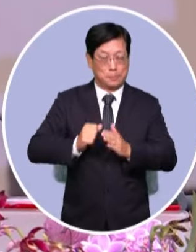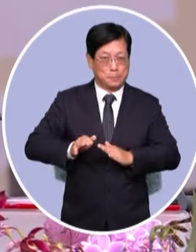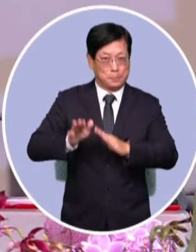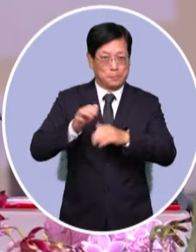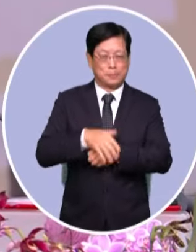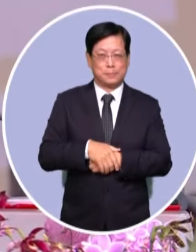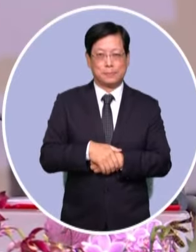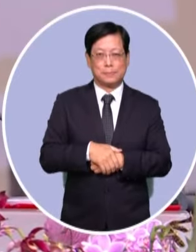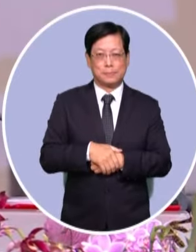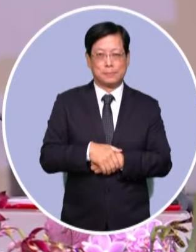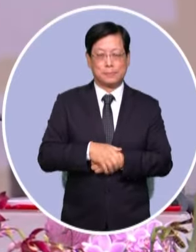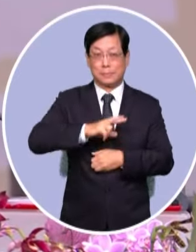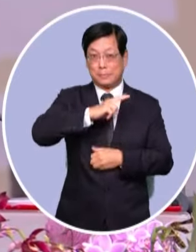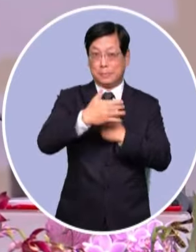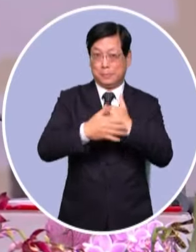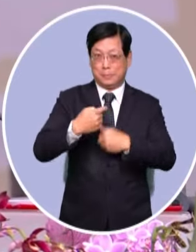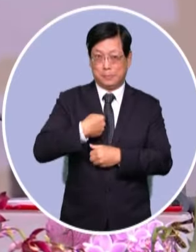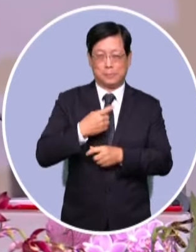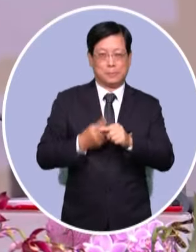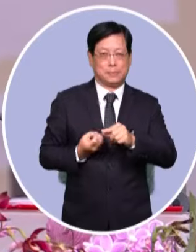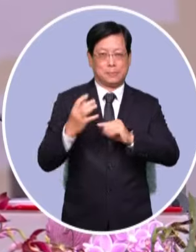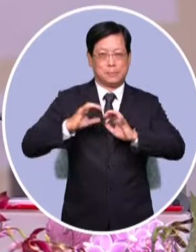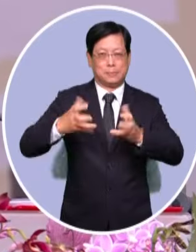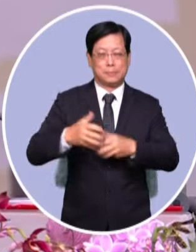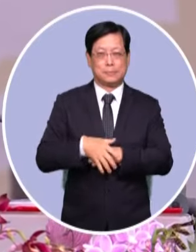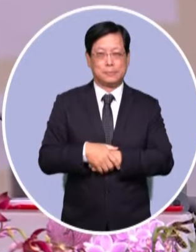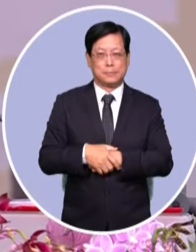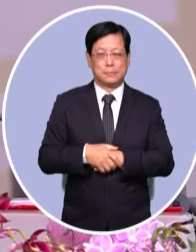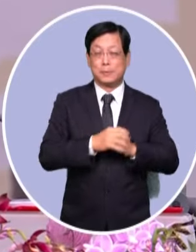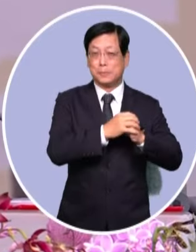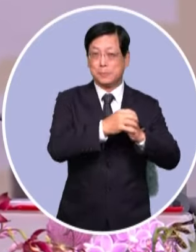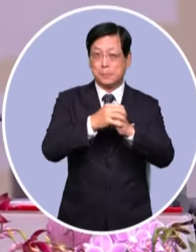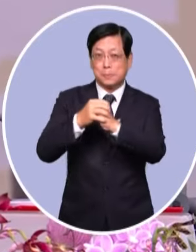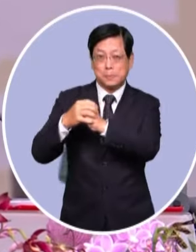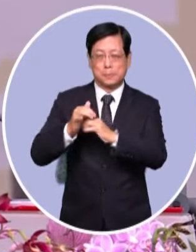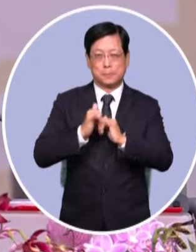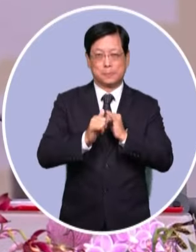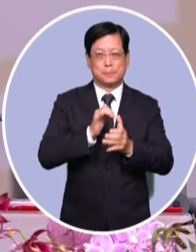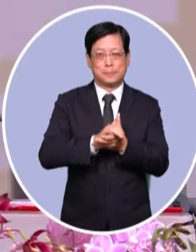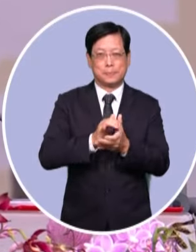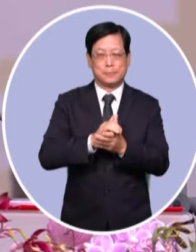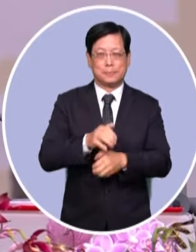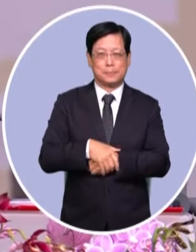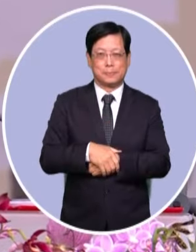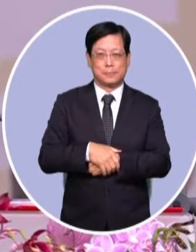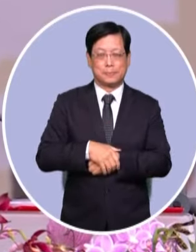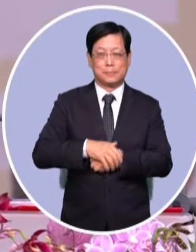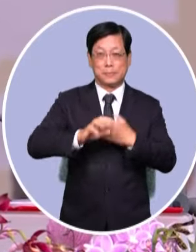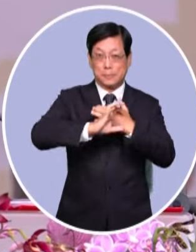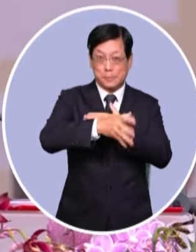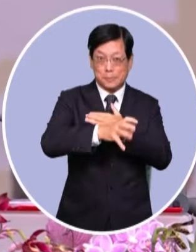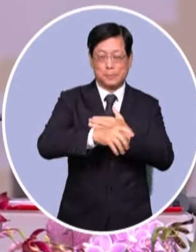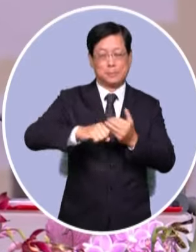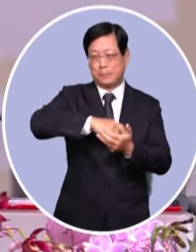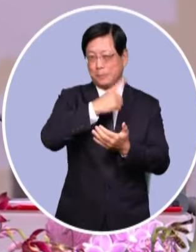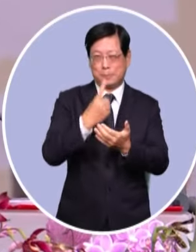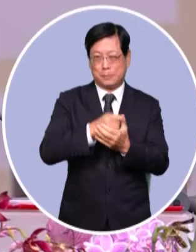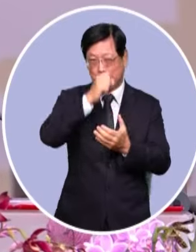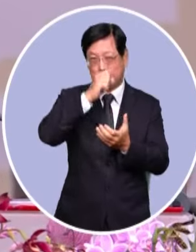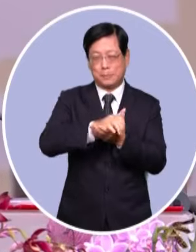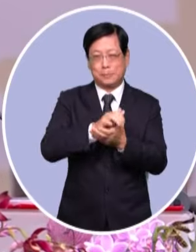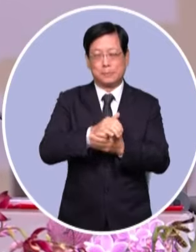隆，天佑中华民国，祝所有国人同胞、海内外所有的好朋